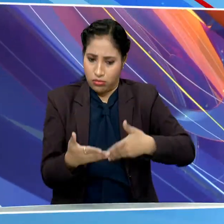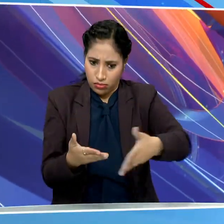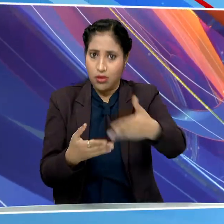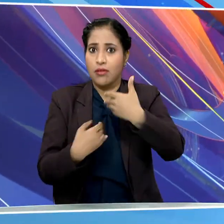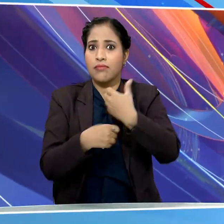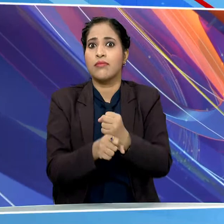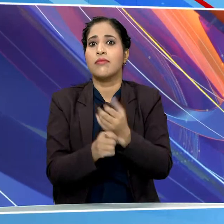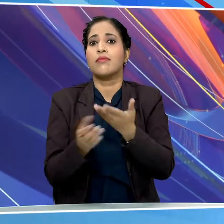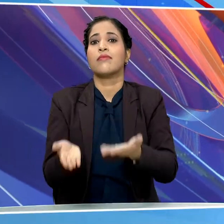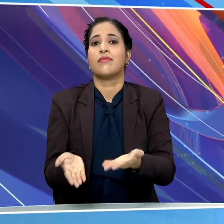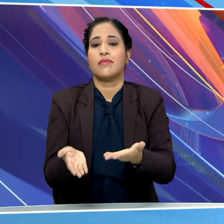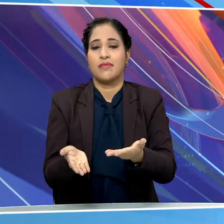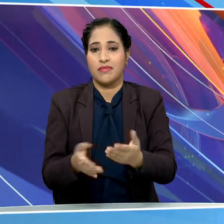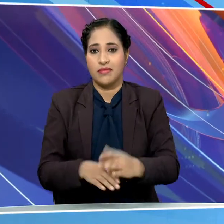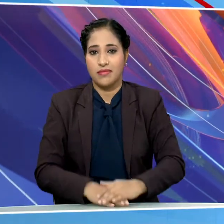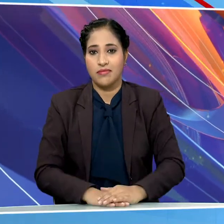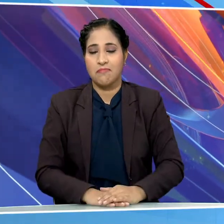रहा है।